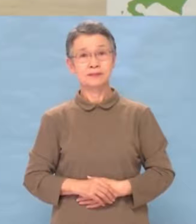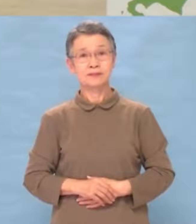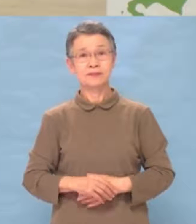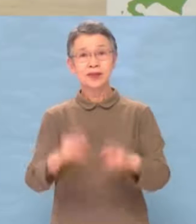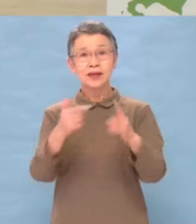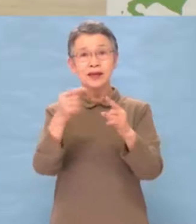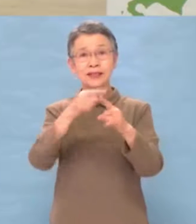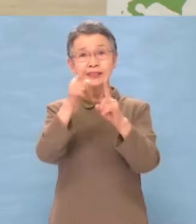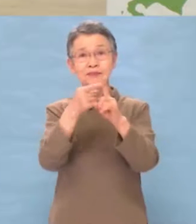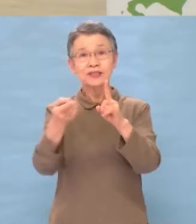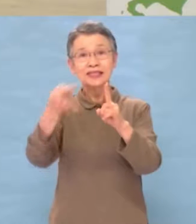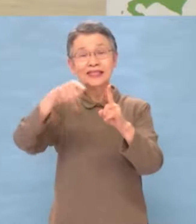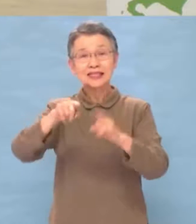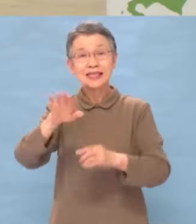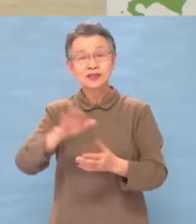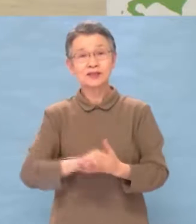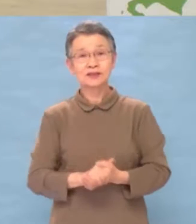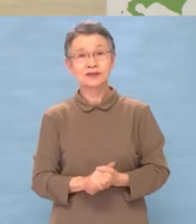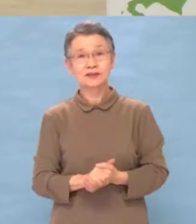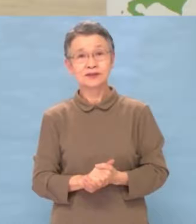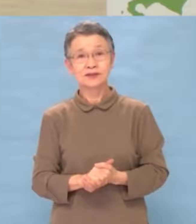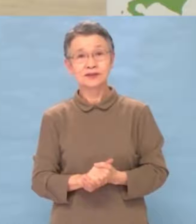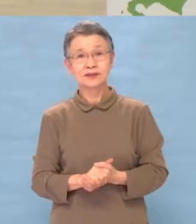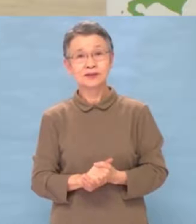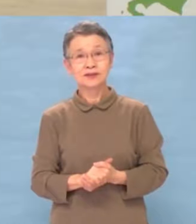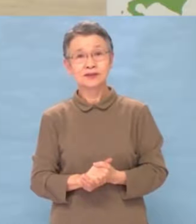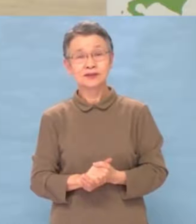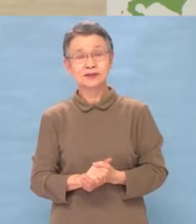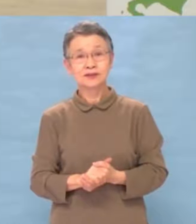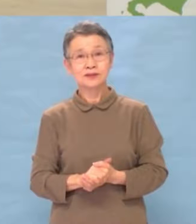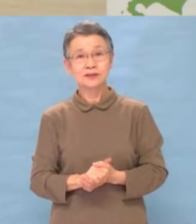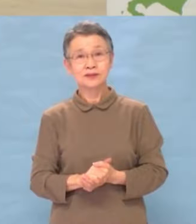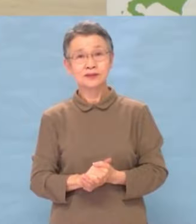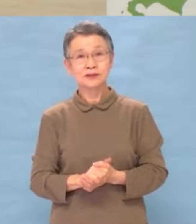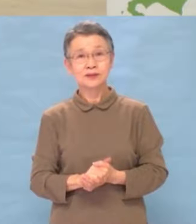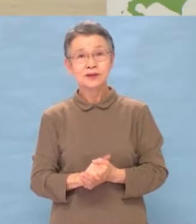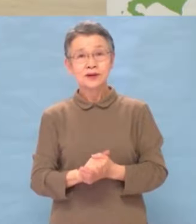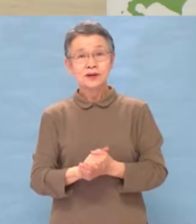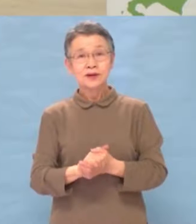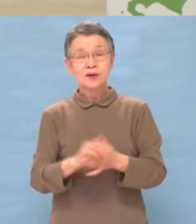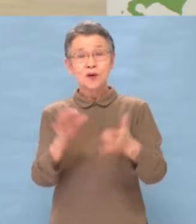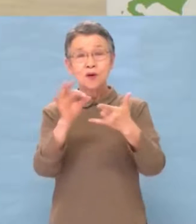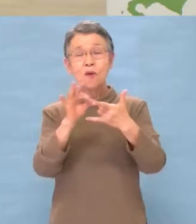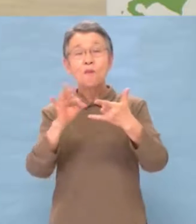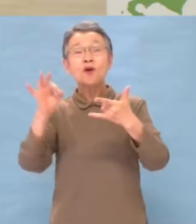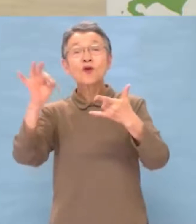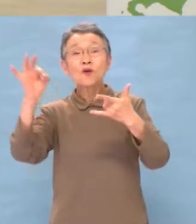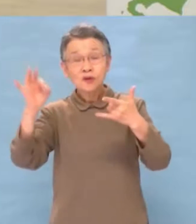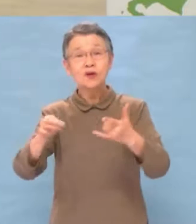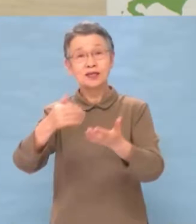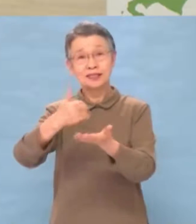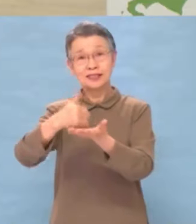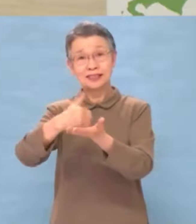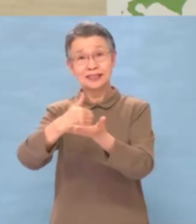先生、HBC です。 はい、 はい、HBC です。はい、先ほど北方領土の日の検査期間の